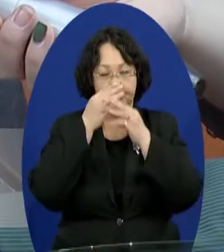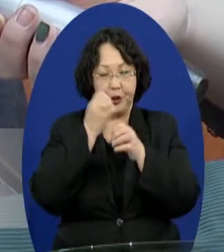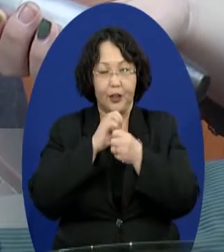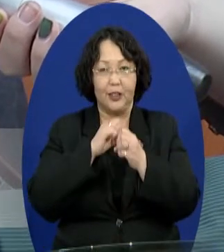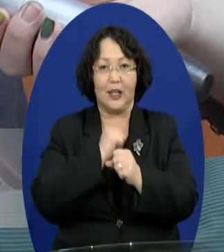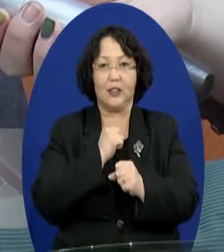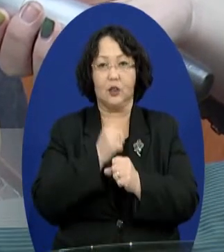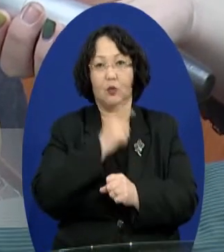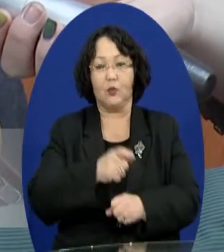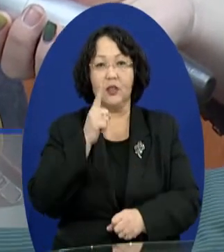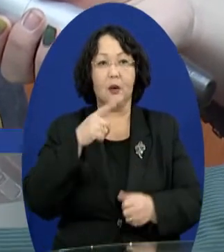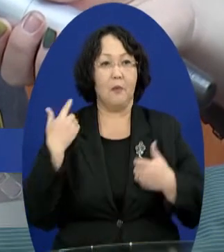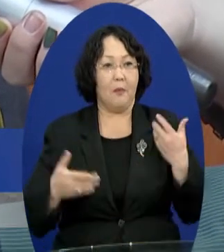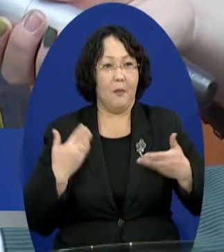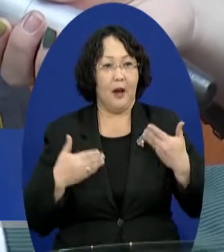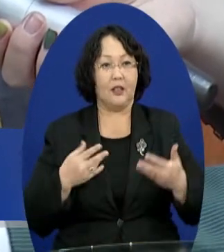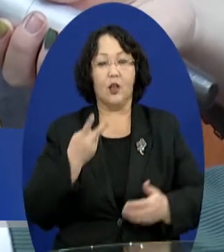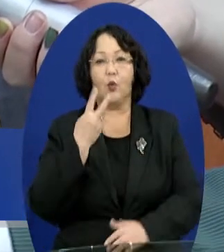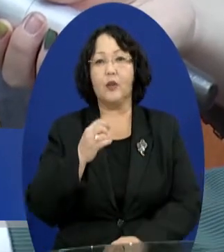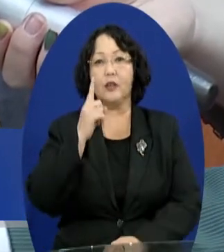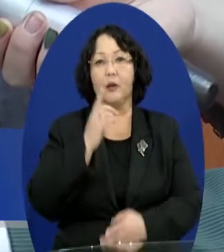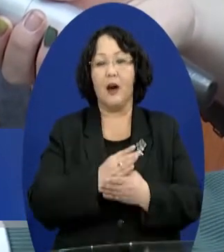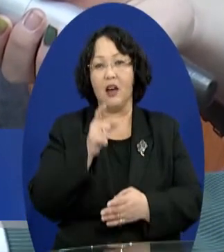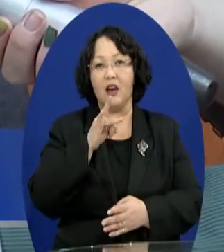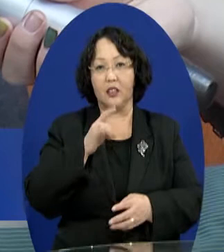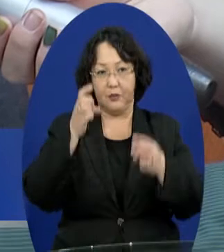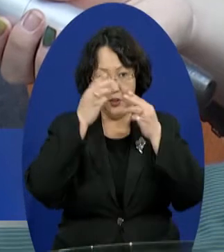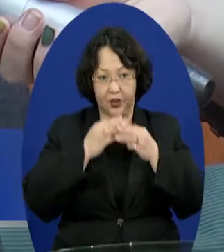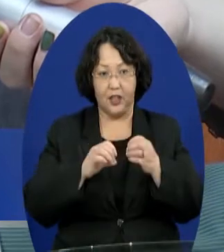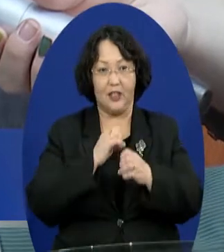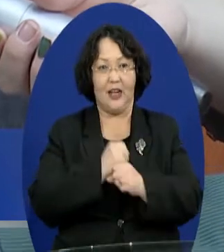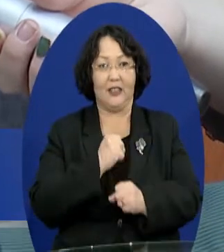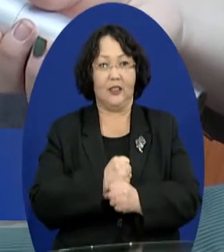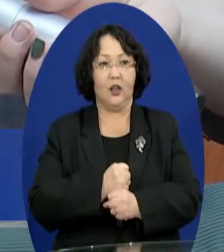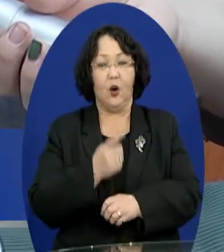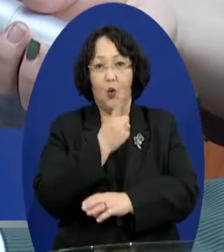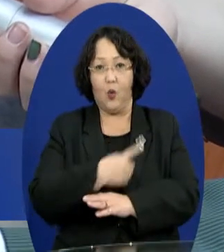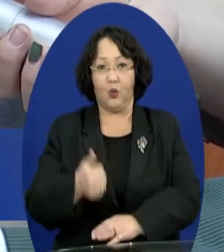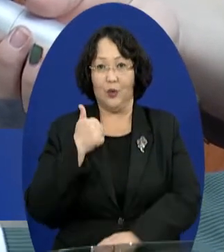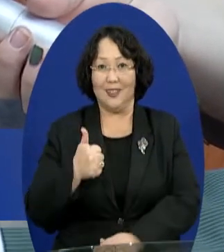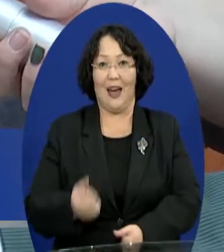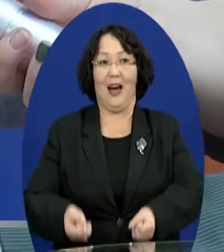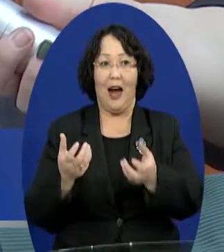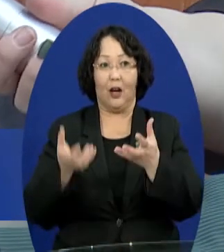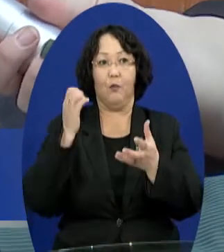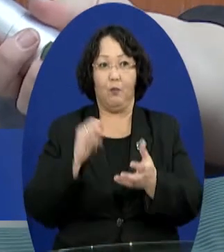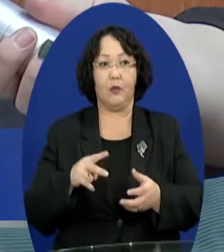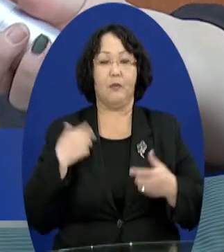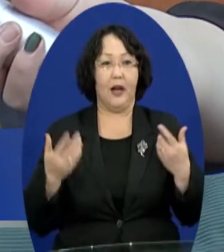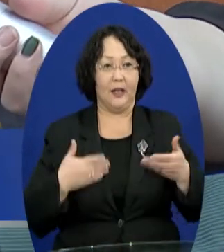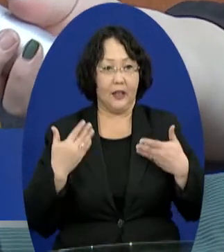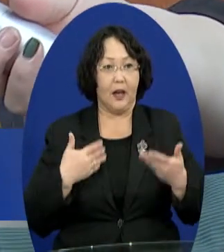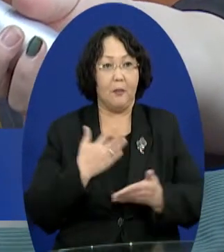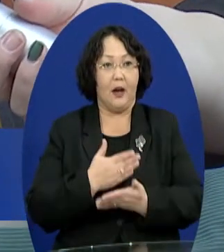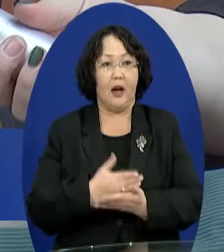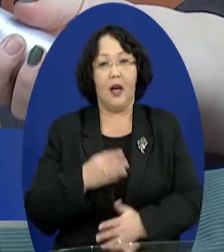л баярлдаг үе үйл байдгийг эрдэмтдийн ажлыг үрдүнл жаахан сайн гараал байвал их баяртай байдаг. Ялангуяа тийм